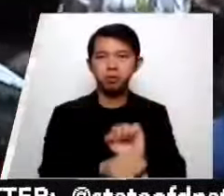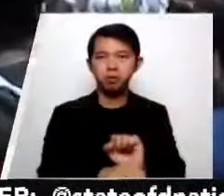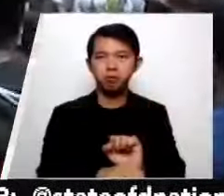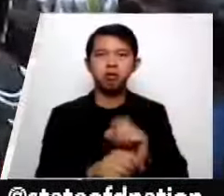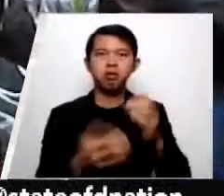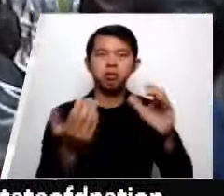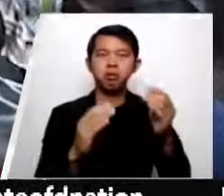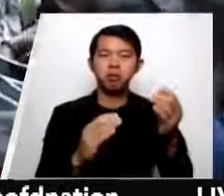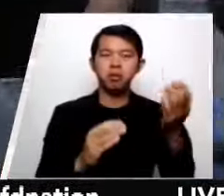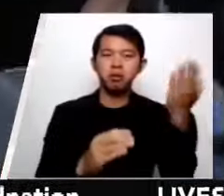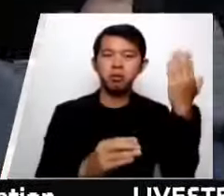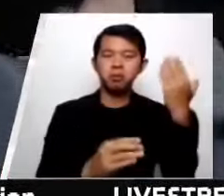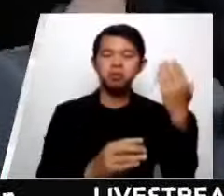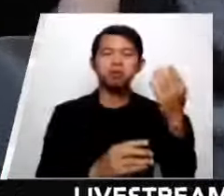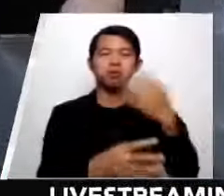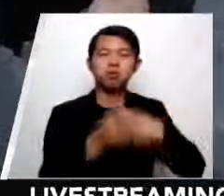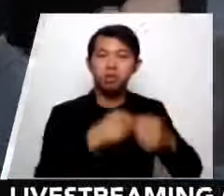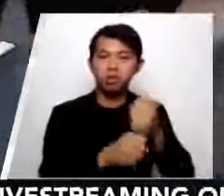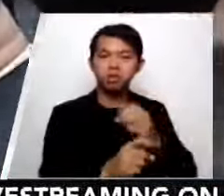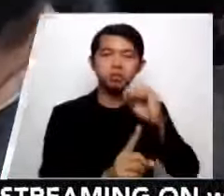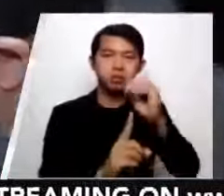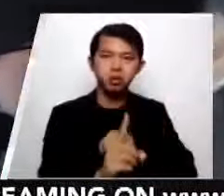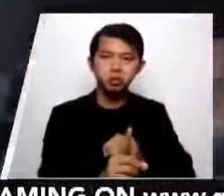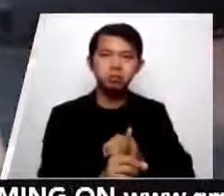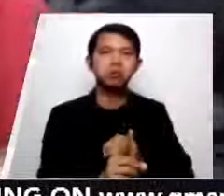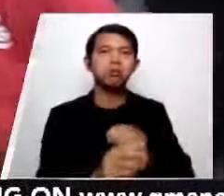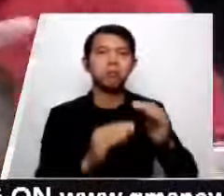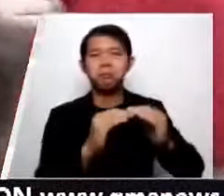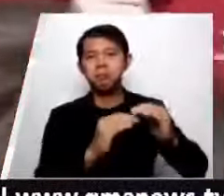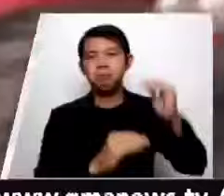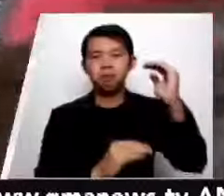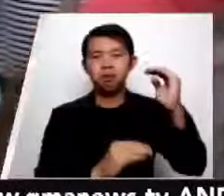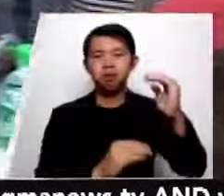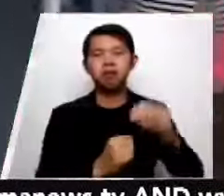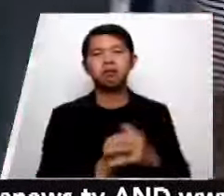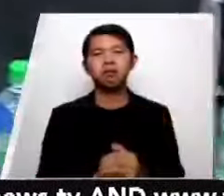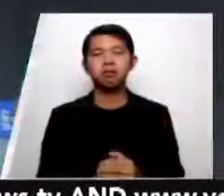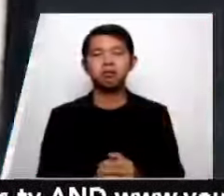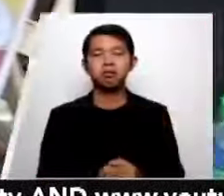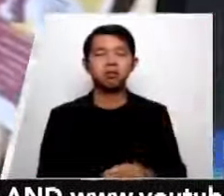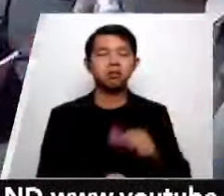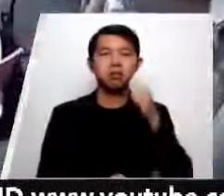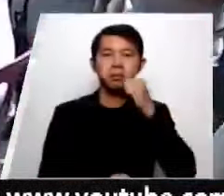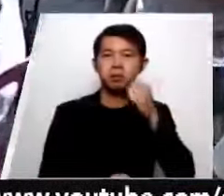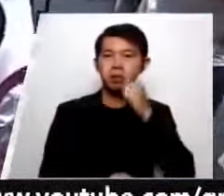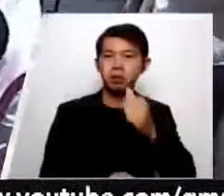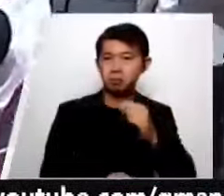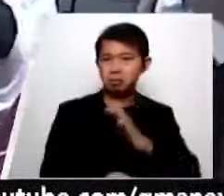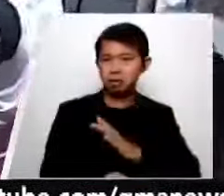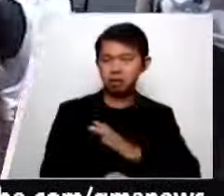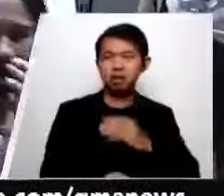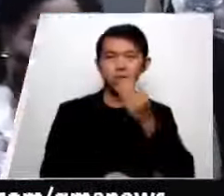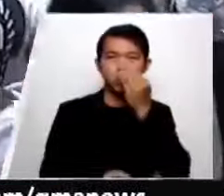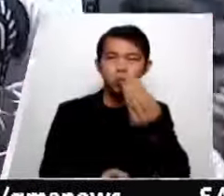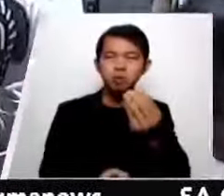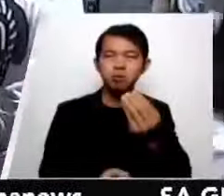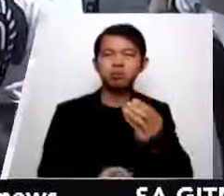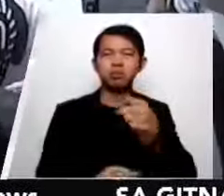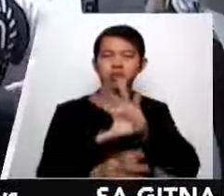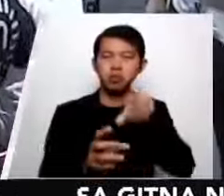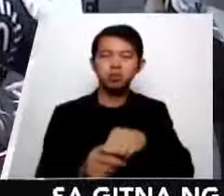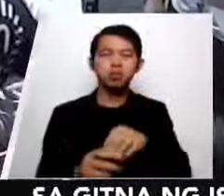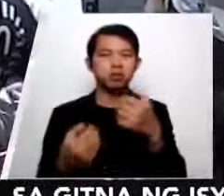noong Oktubre 2023. Mas kaunti rin ang mga babaeng kabilang sa labor force na nasa 49.3%